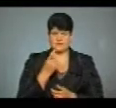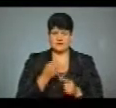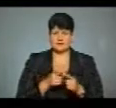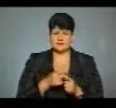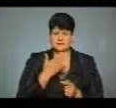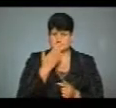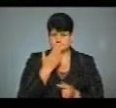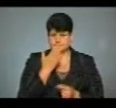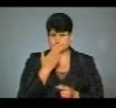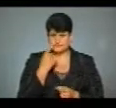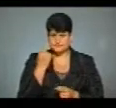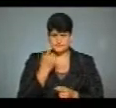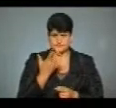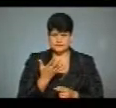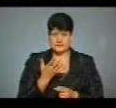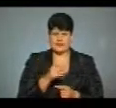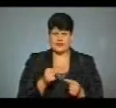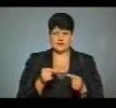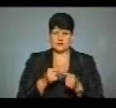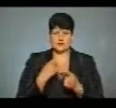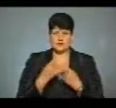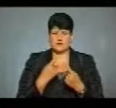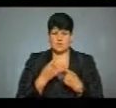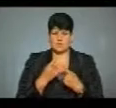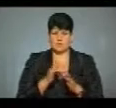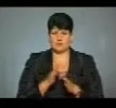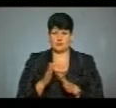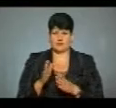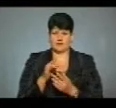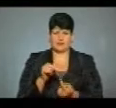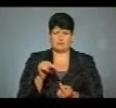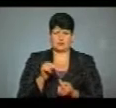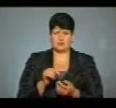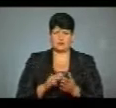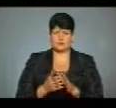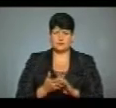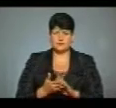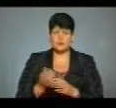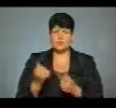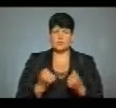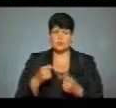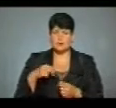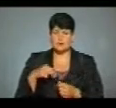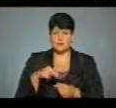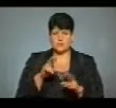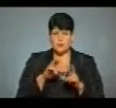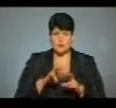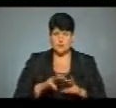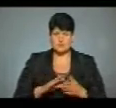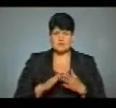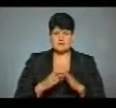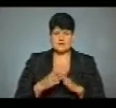різкий запах алкоголю, спорожнений рот, нечітка мова, також поведінка, що не відповідала обстановці. Водій пройшов огляд на визначення